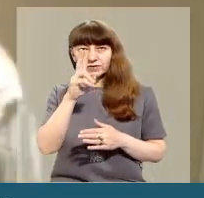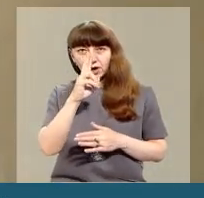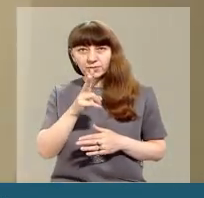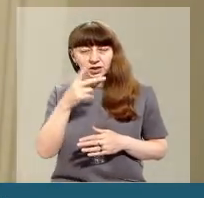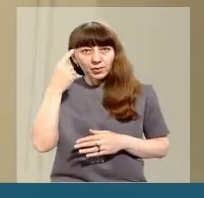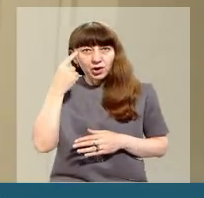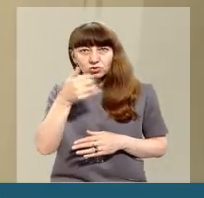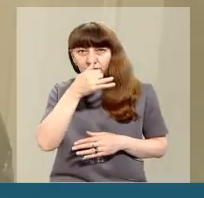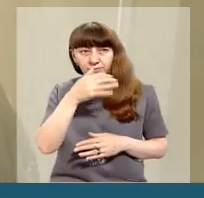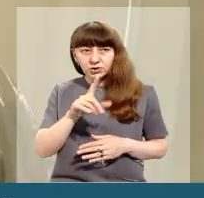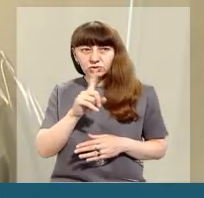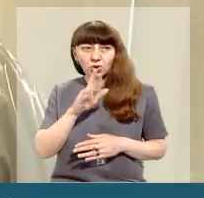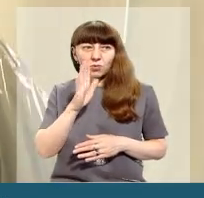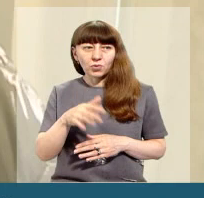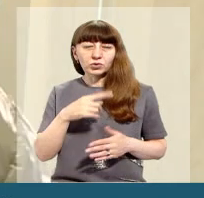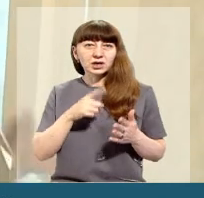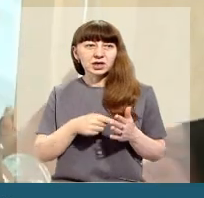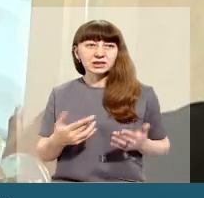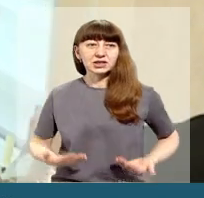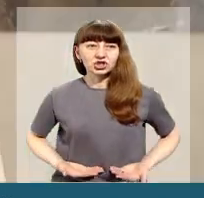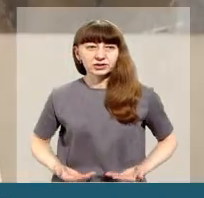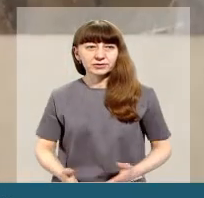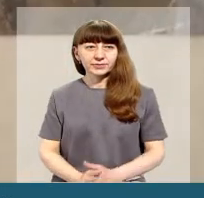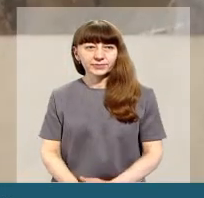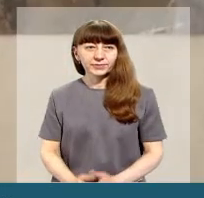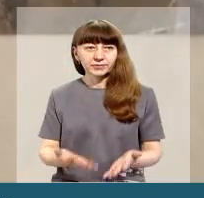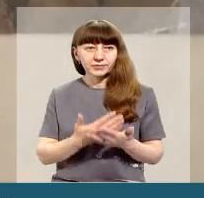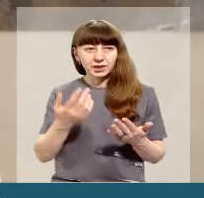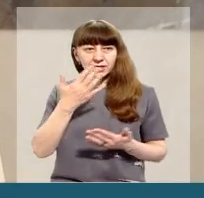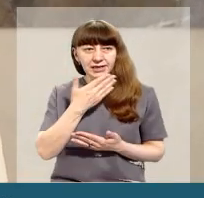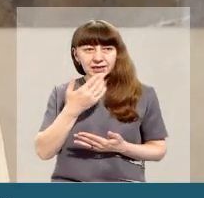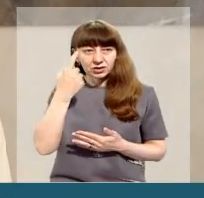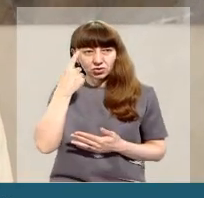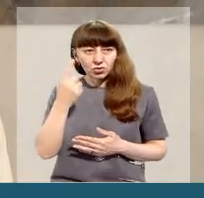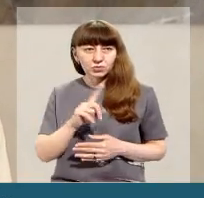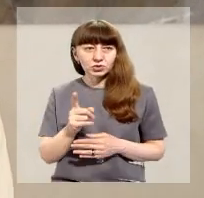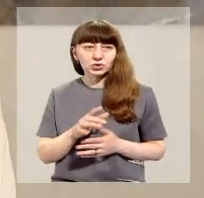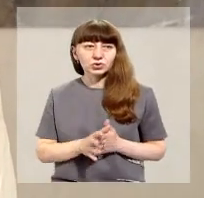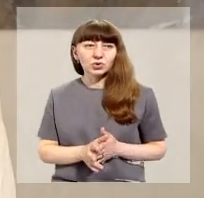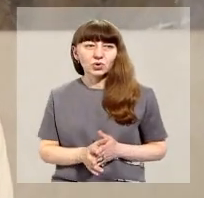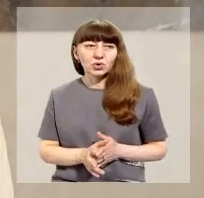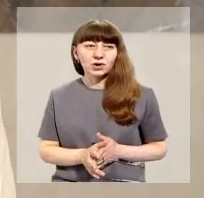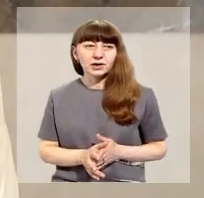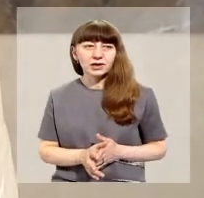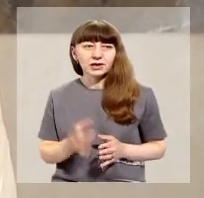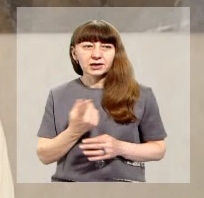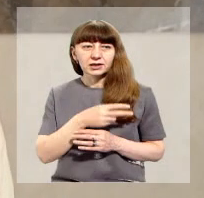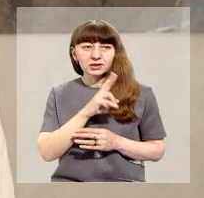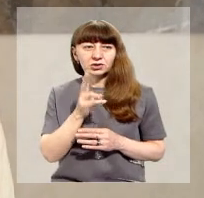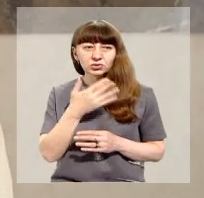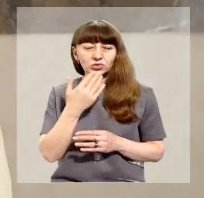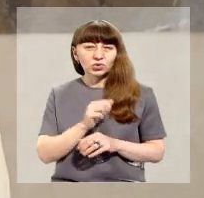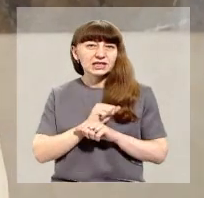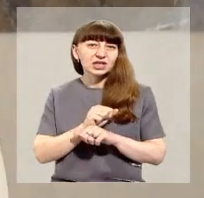даже представить не могли, что станут городскими жителями. Мы не думали, что так нас настигнет наша природа. От этого никто не